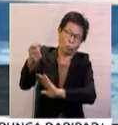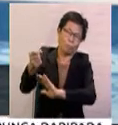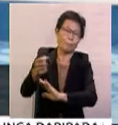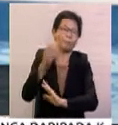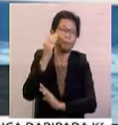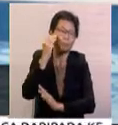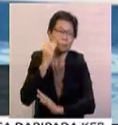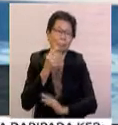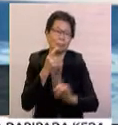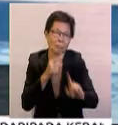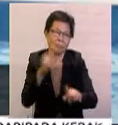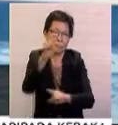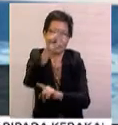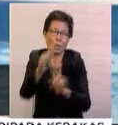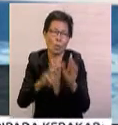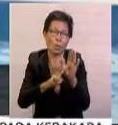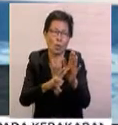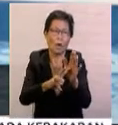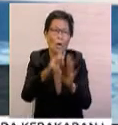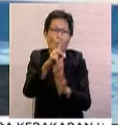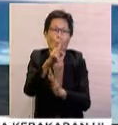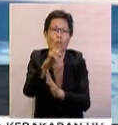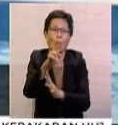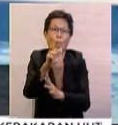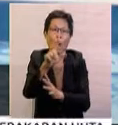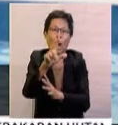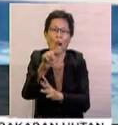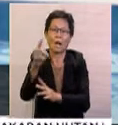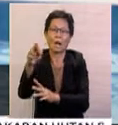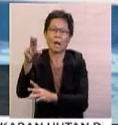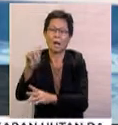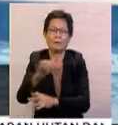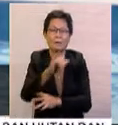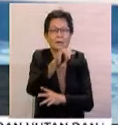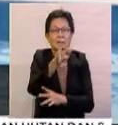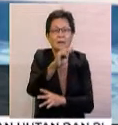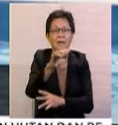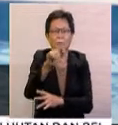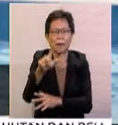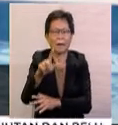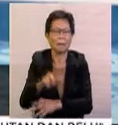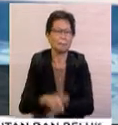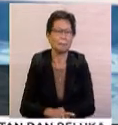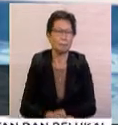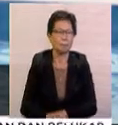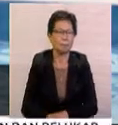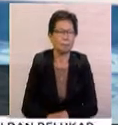Tun Dr. Mahathir menjawab pertanyaan Wakil Kuala Krau, Dato' Sri Dr. Ismail Mohamad Said.